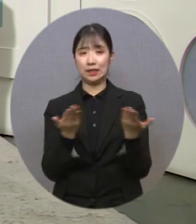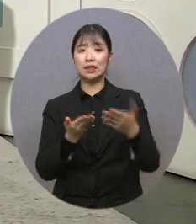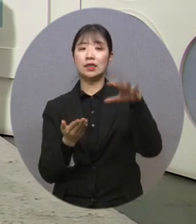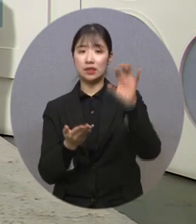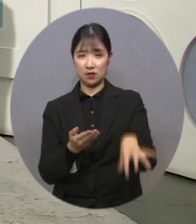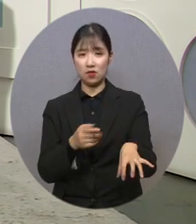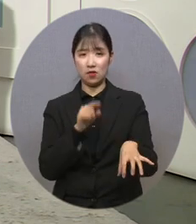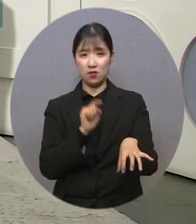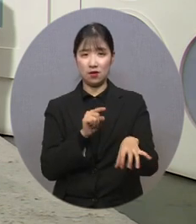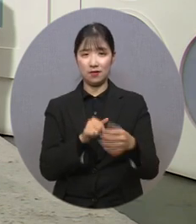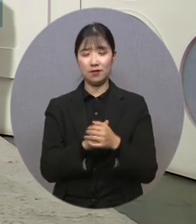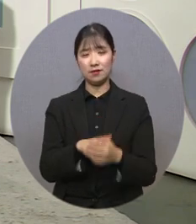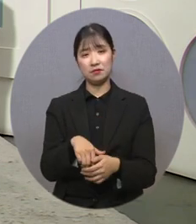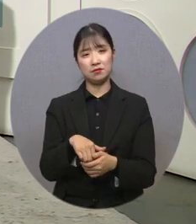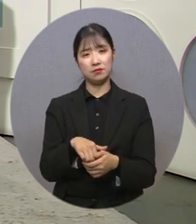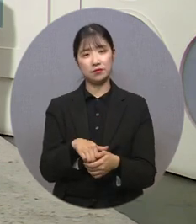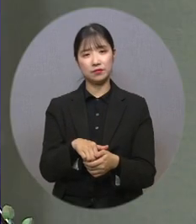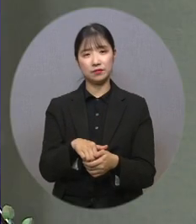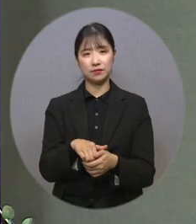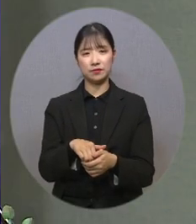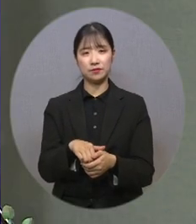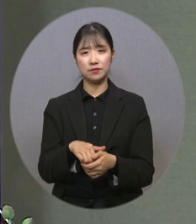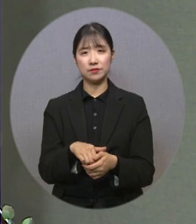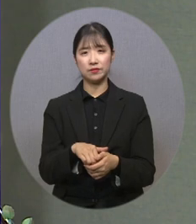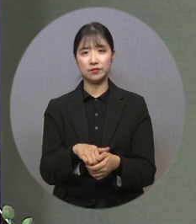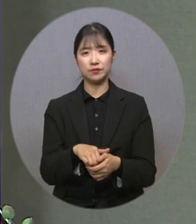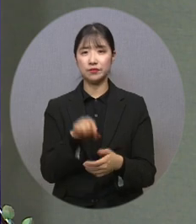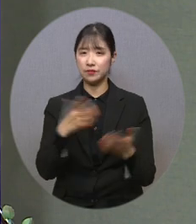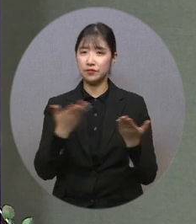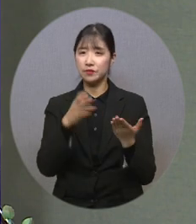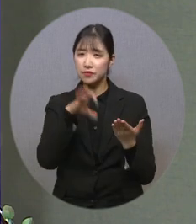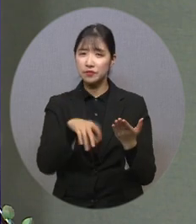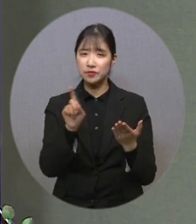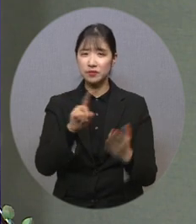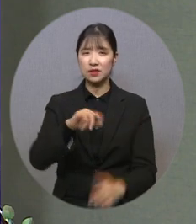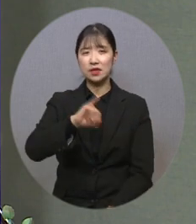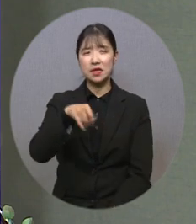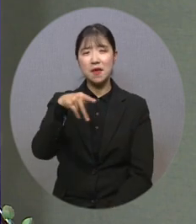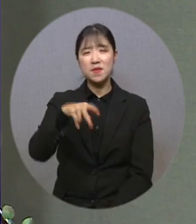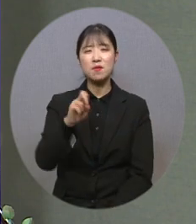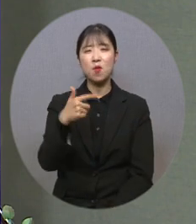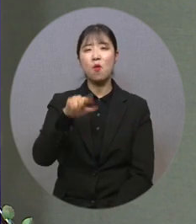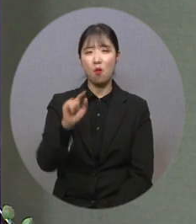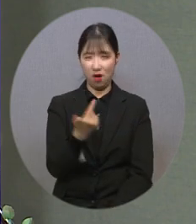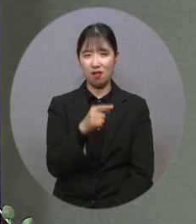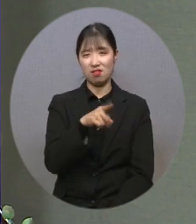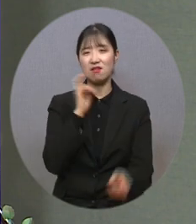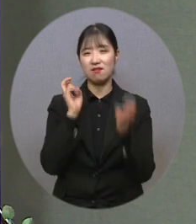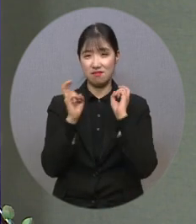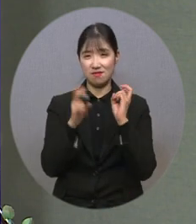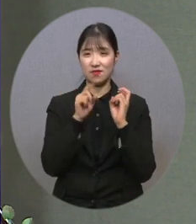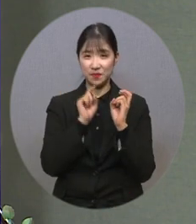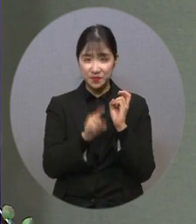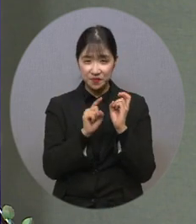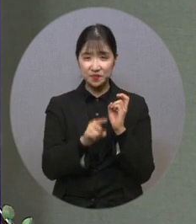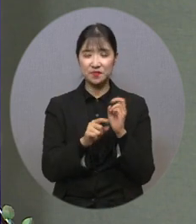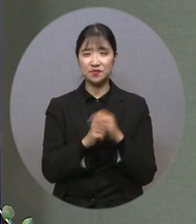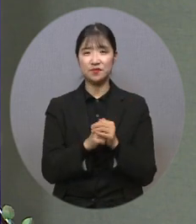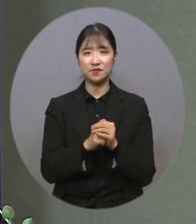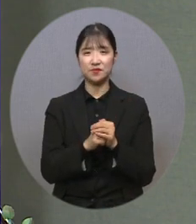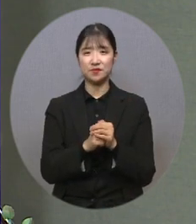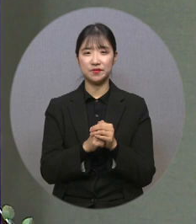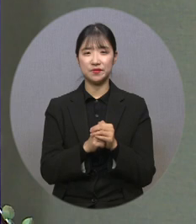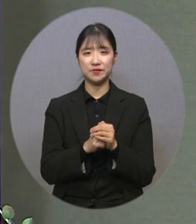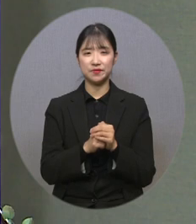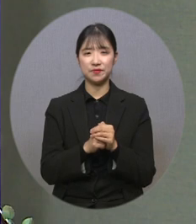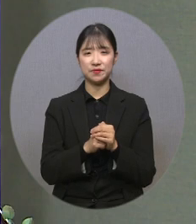네. 그게 뭐 JP 모건인가 그런 네, 네. 아유, 기업인데 네. 그